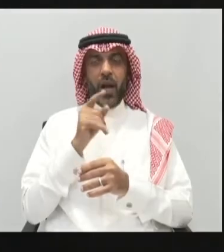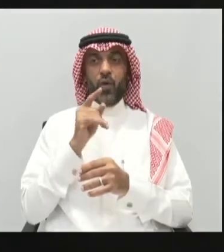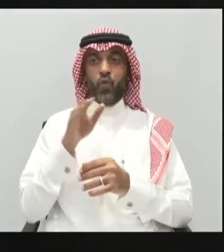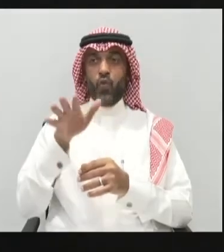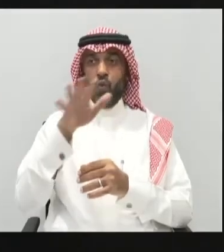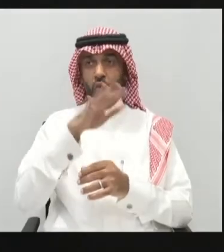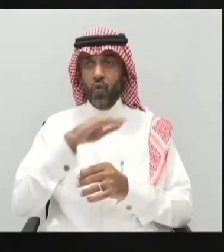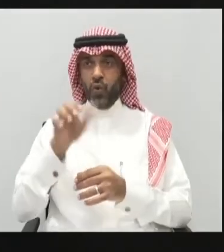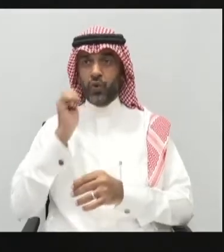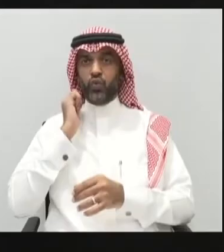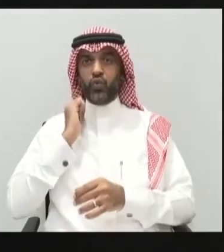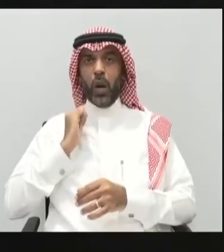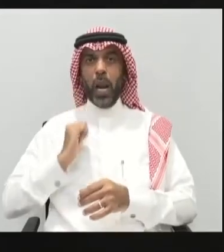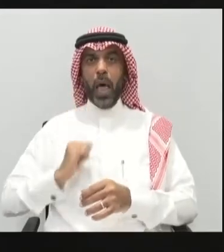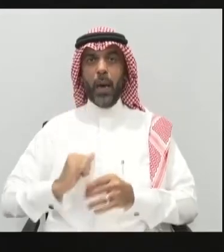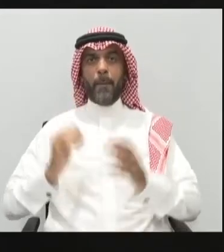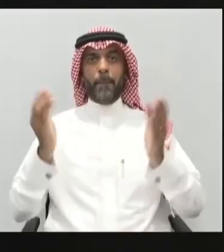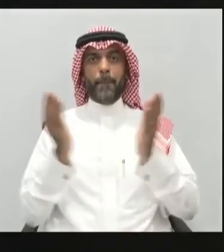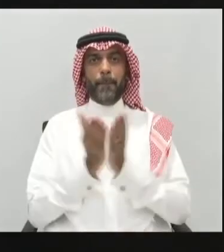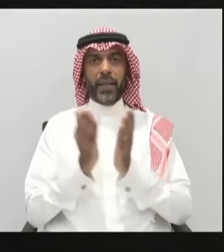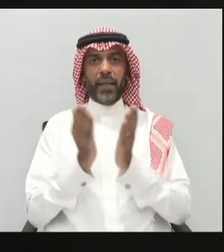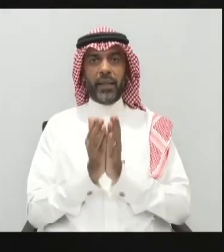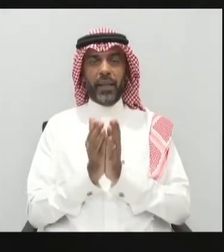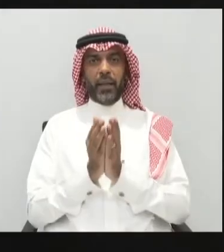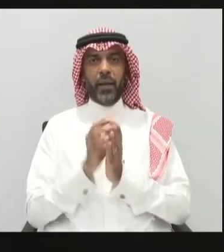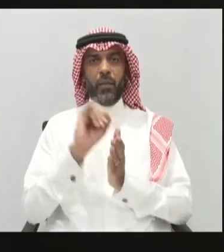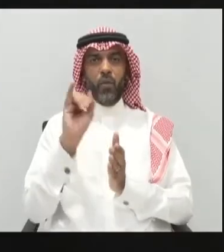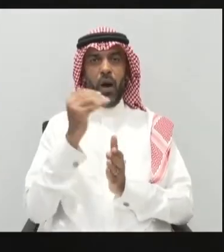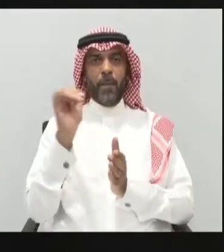مدرسه محمد المانع متفوقون